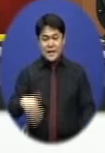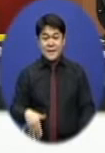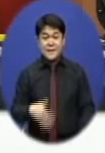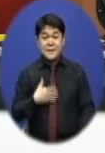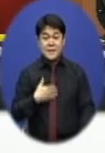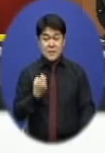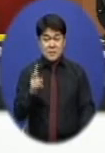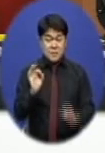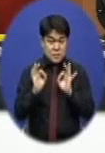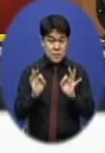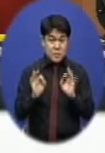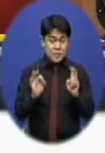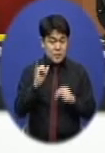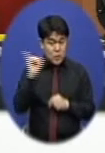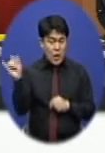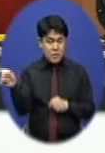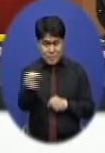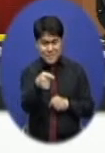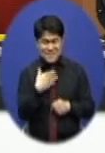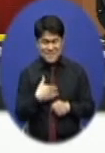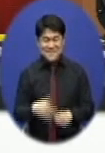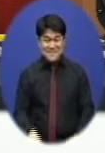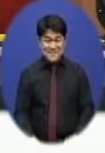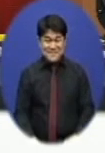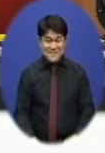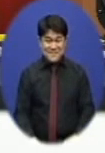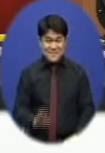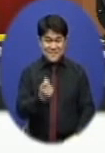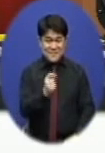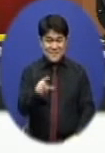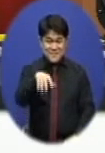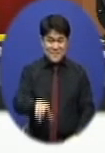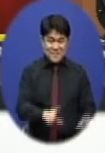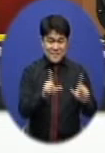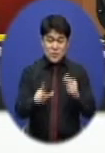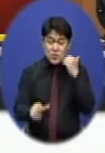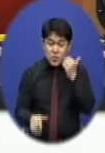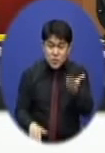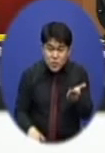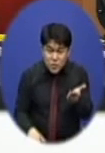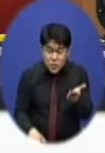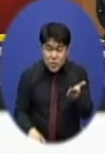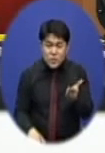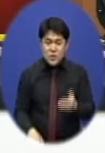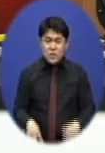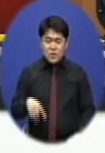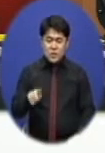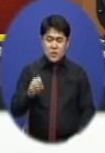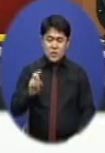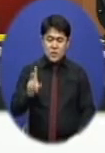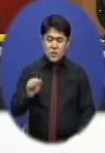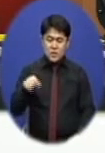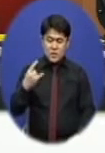예. 방송 보시거나, 예, 연락 드릴게요. 아, 자, 예, 봉화에 감사합니다. 사시는, 봉화에 사시는 누구시라 그랬죠?